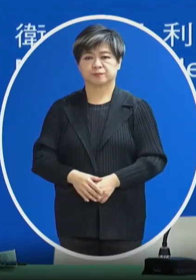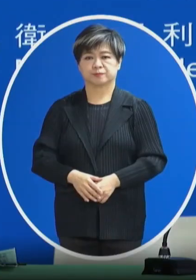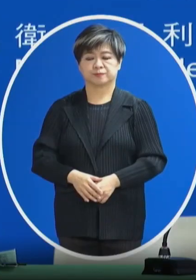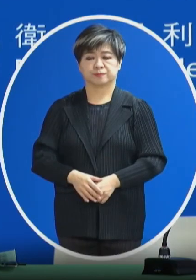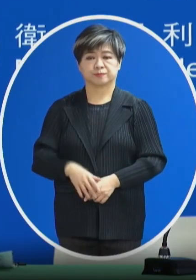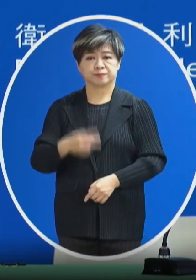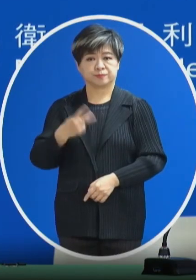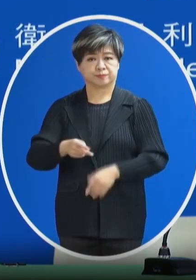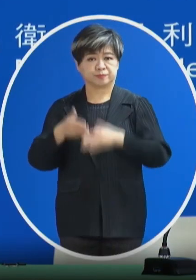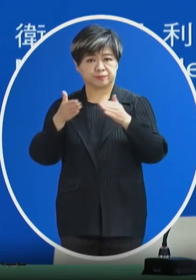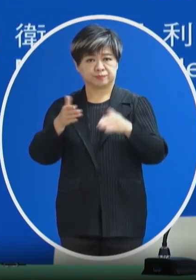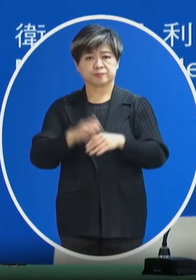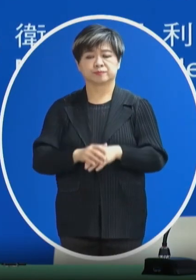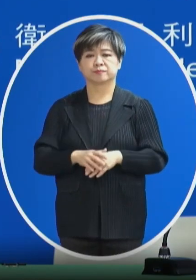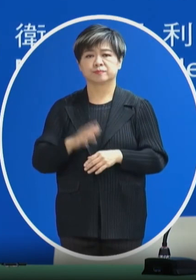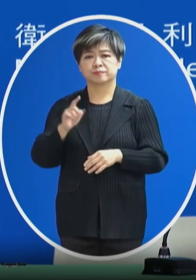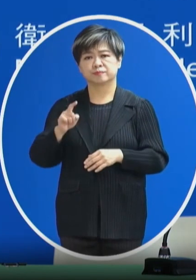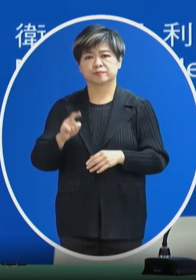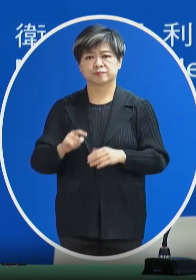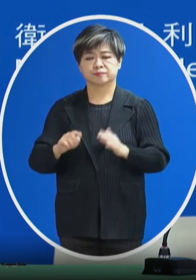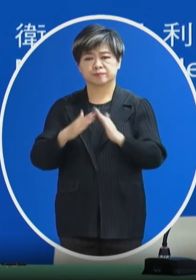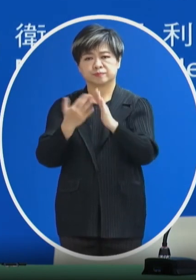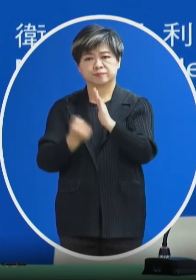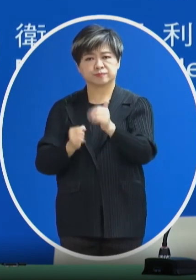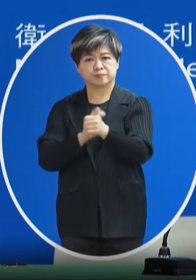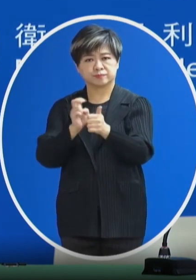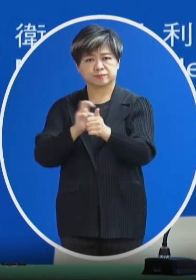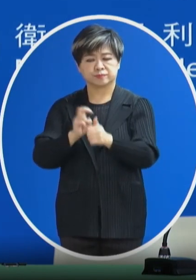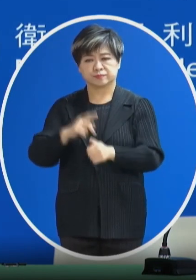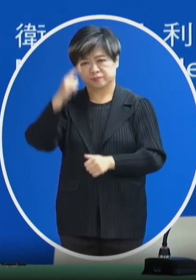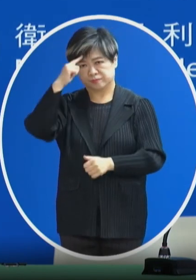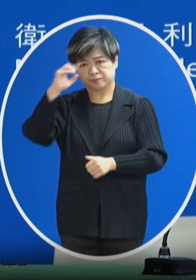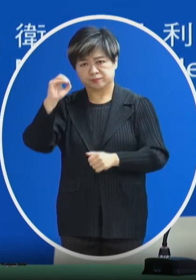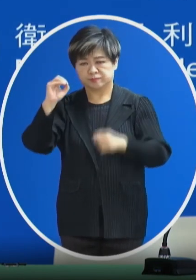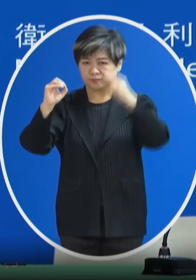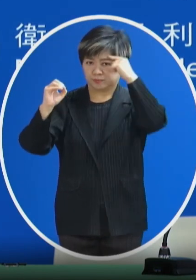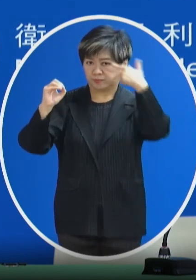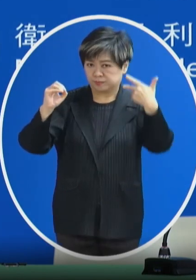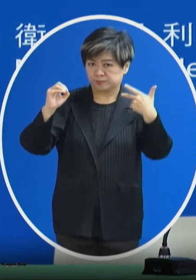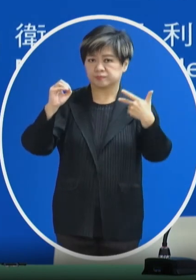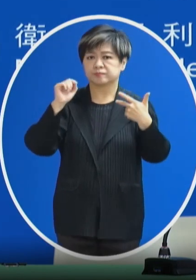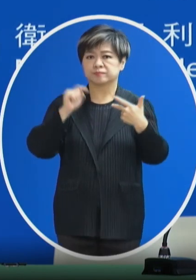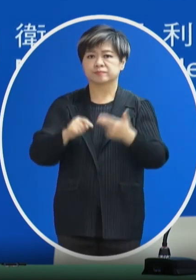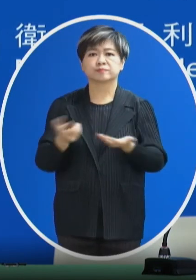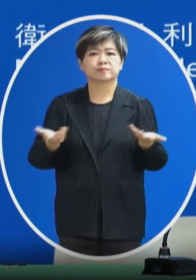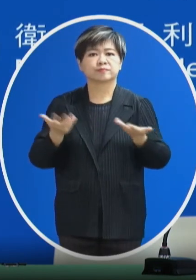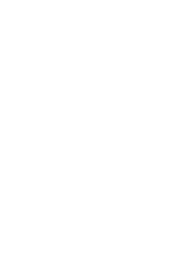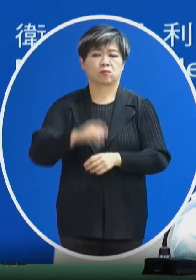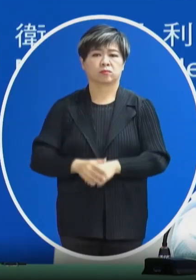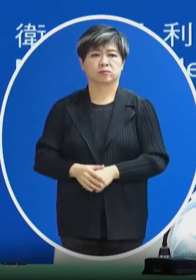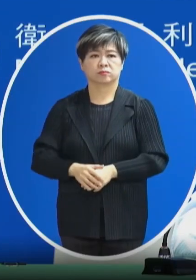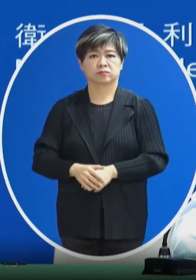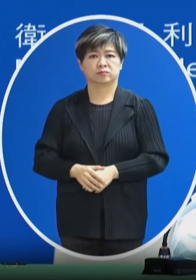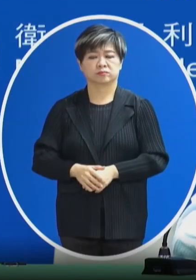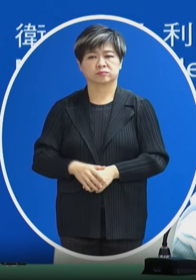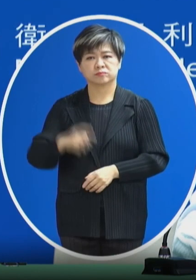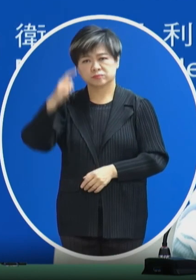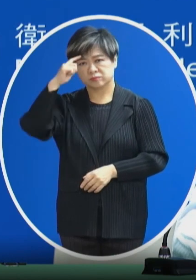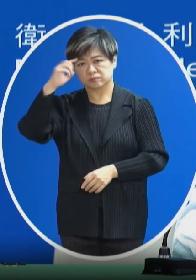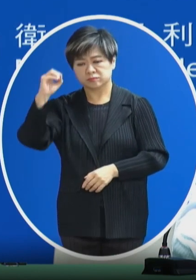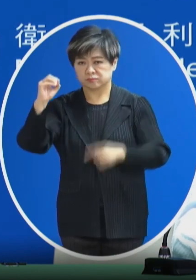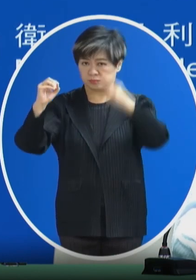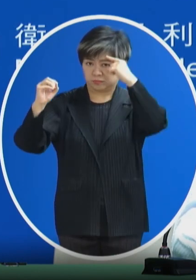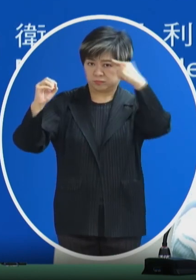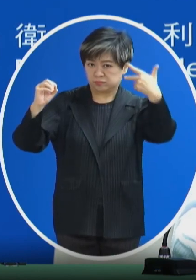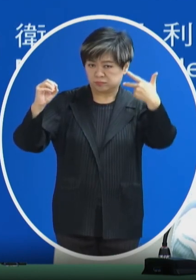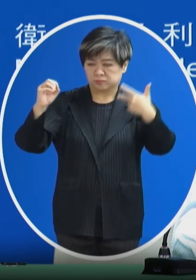我们针对零加七的自主防疫的指引的部分来做一项的修正啊。零加七自主防疫有一